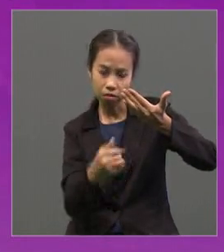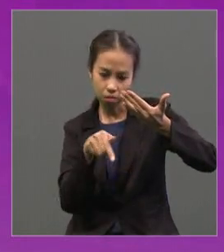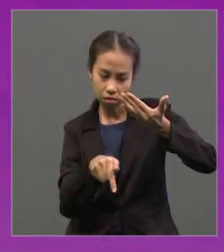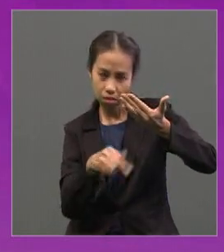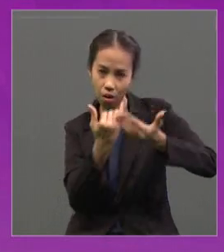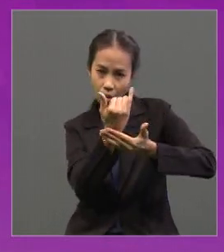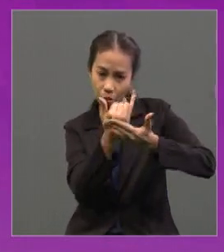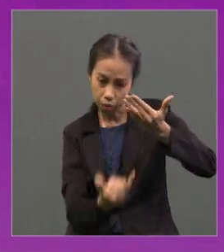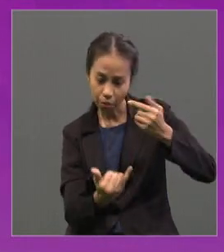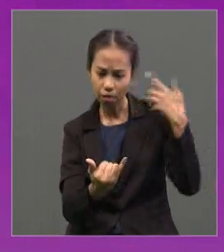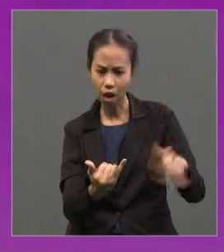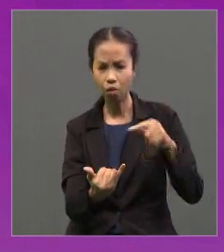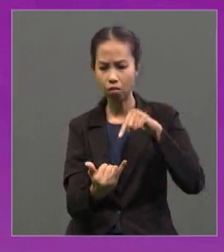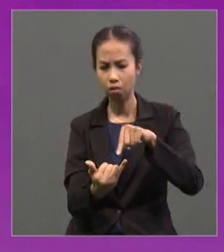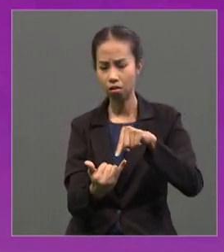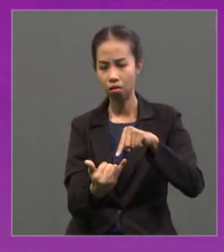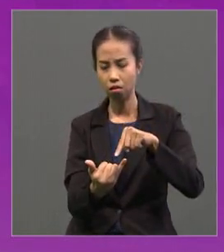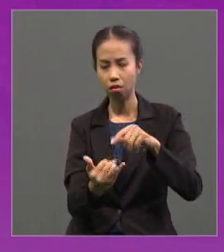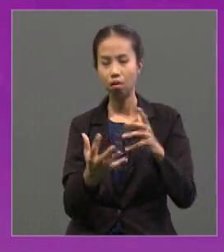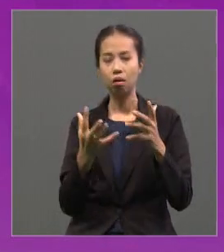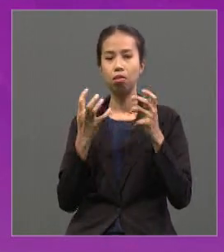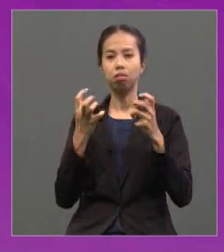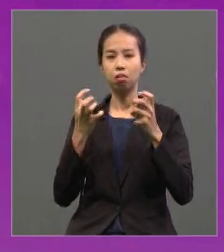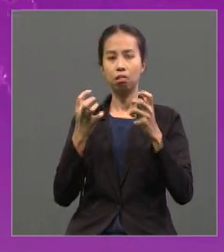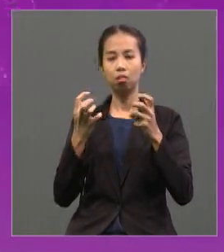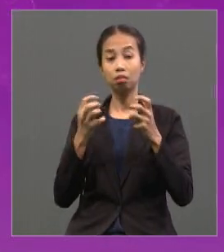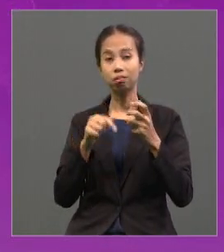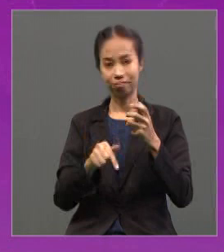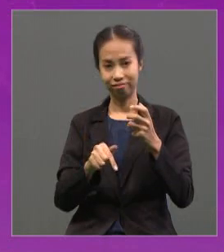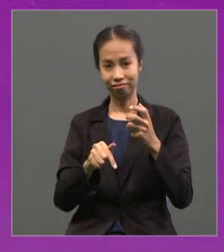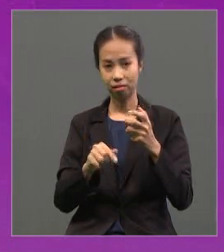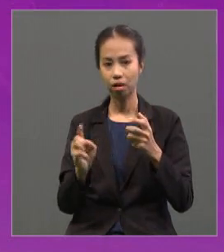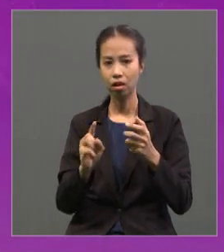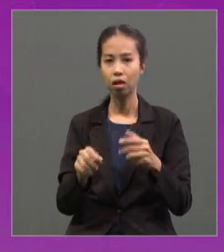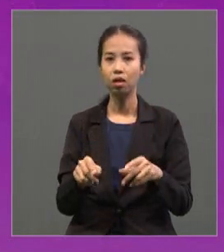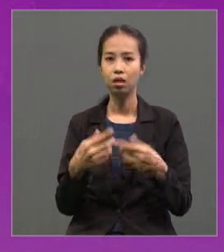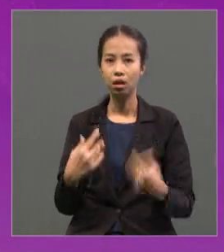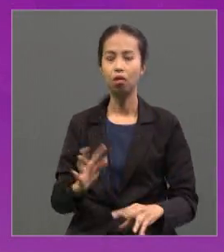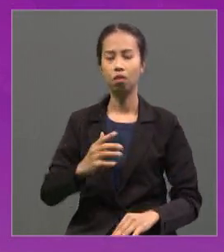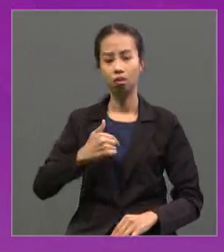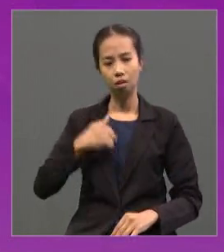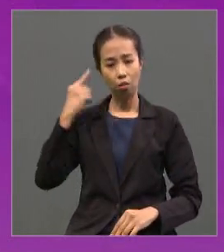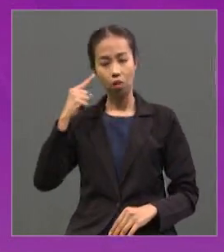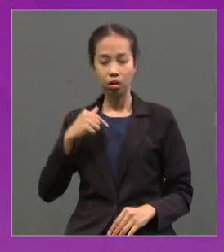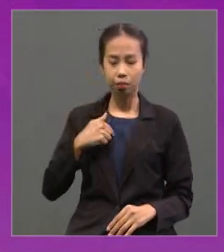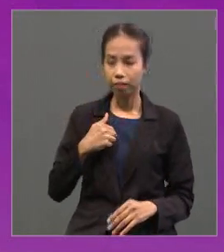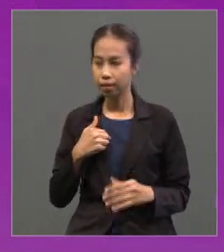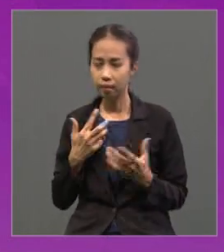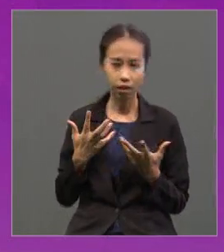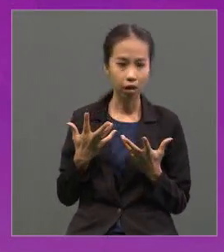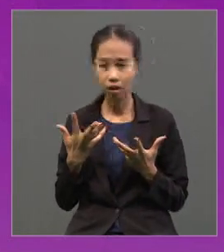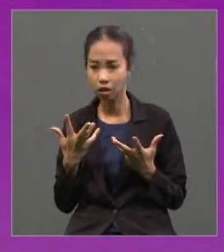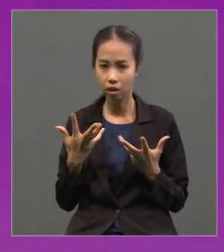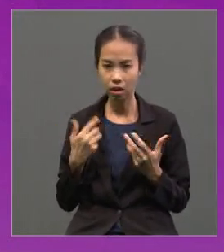นพอกระแทกเนี่ยเด็กมีอาการชักเด็กมีอาการชักคือตัวของแม่น้องเองเนี่ยทำอะไรไม่ถูกน